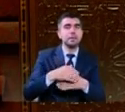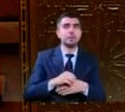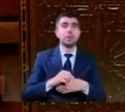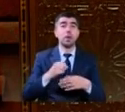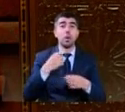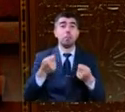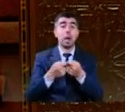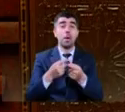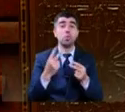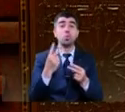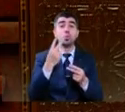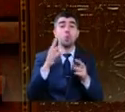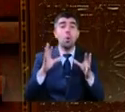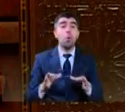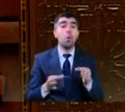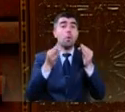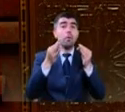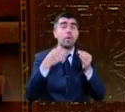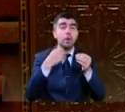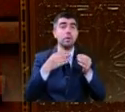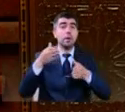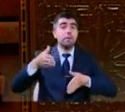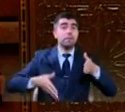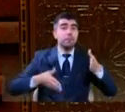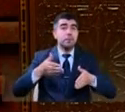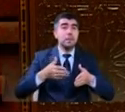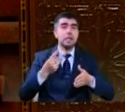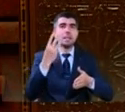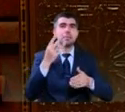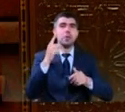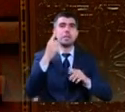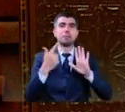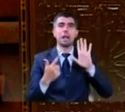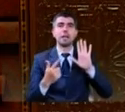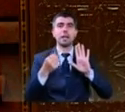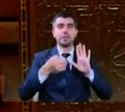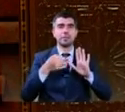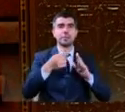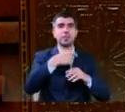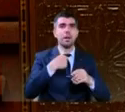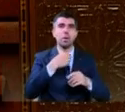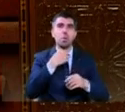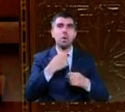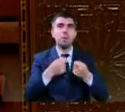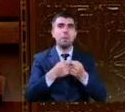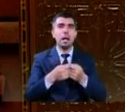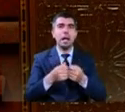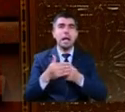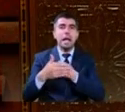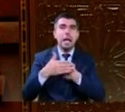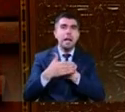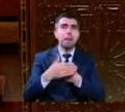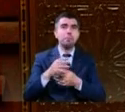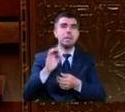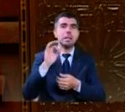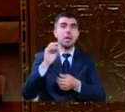ديال المحاور مركزية جهوية، طريق الجهوية 317 واللي بالفعل بين إيميل شيرو والقصيبة، وتتعرفوا على أنه من النقطة الكيلومترية